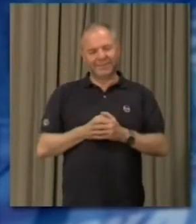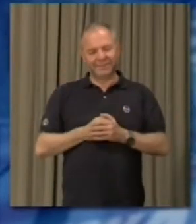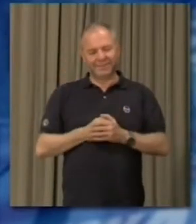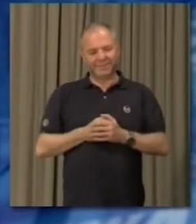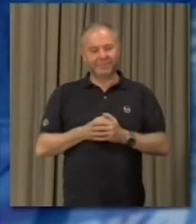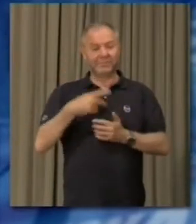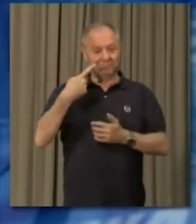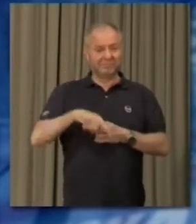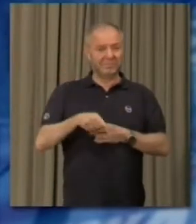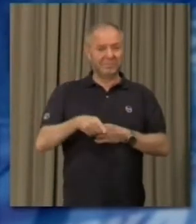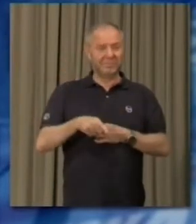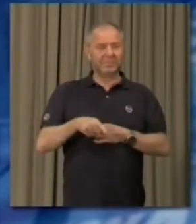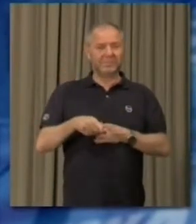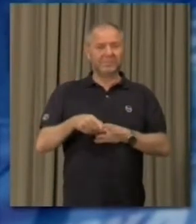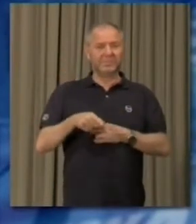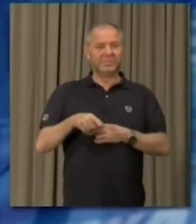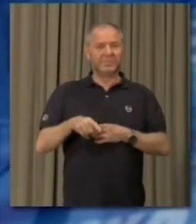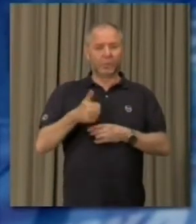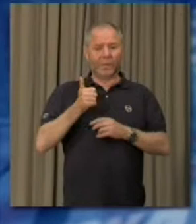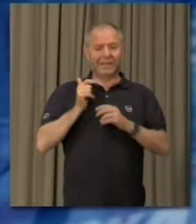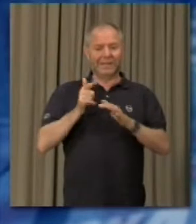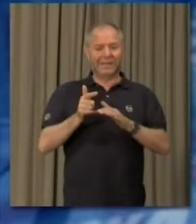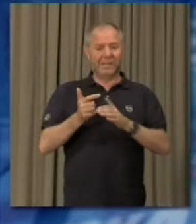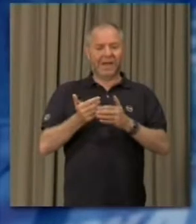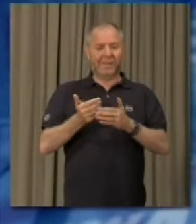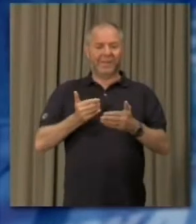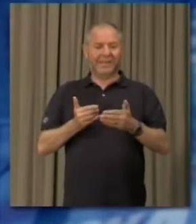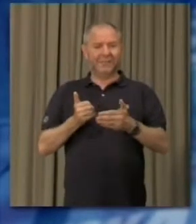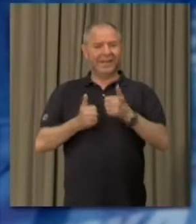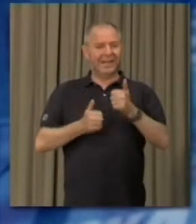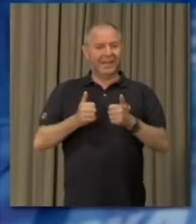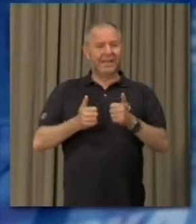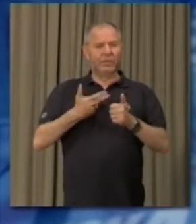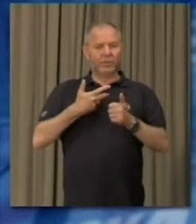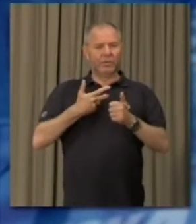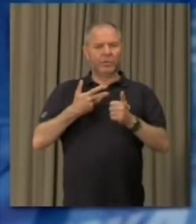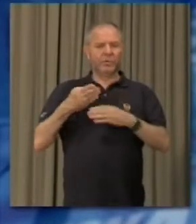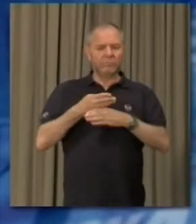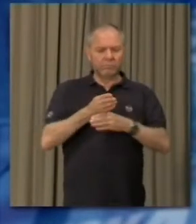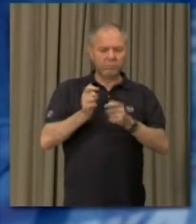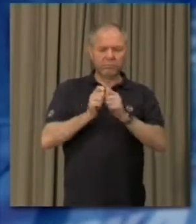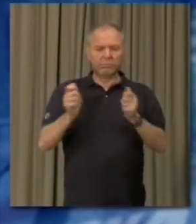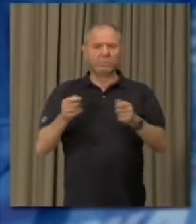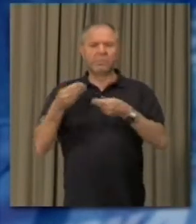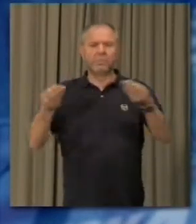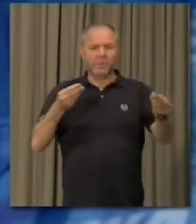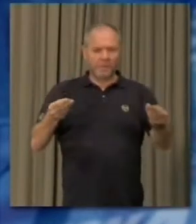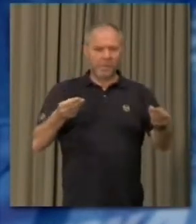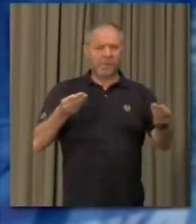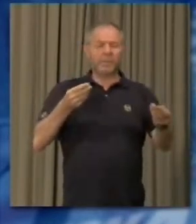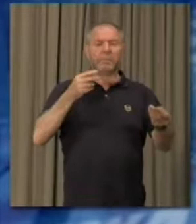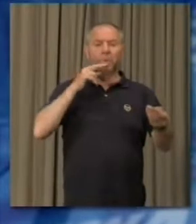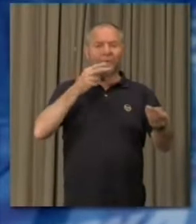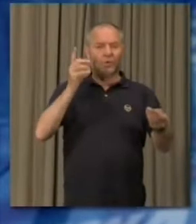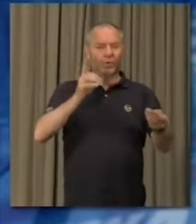La manifestazione entrerà nel vivo già una settimana prima della gara con la consegna dei roadbook domenica 8 giugno dalle 10 alle 12 e dalle 14 alle